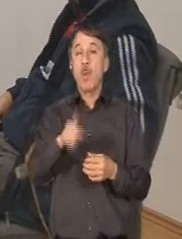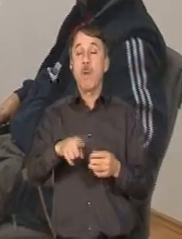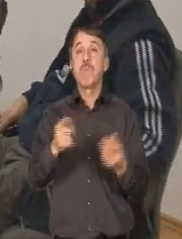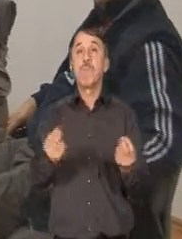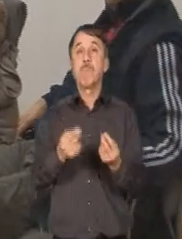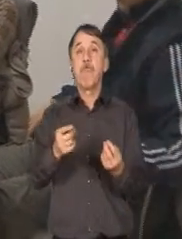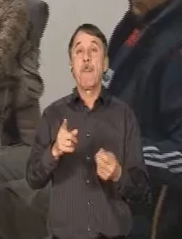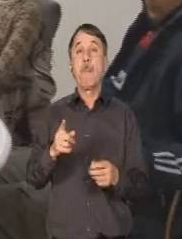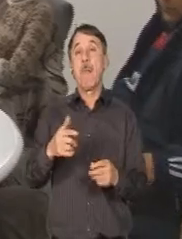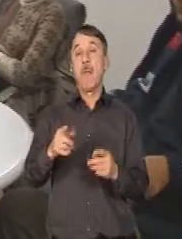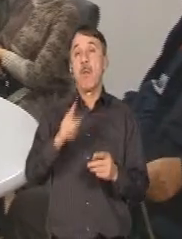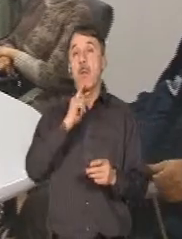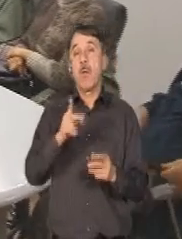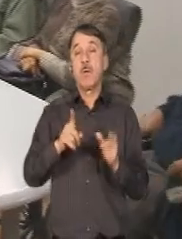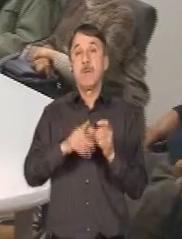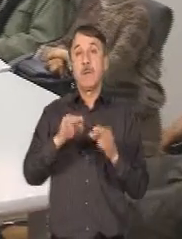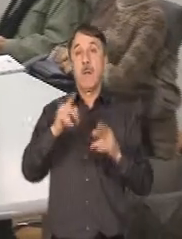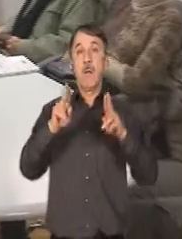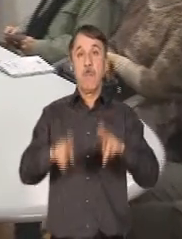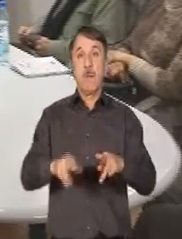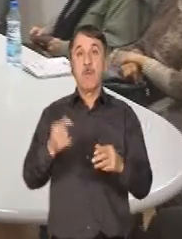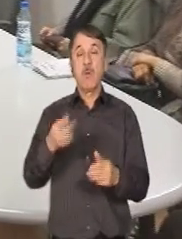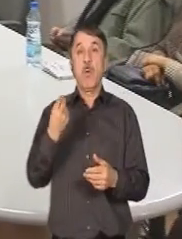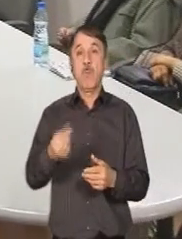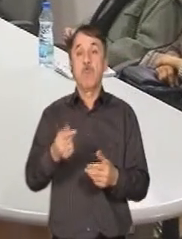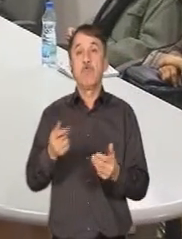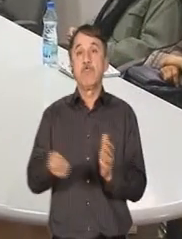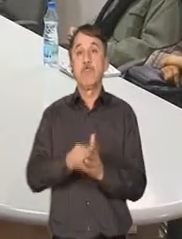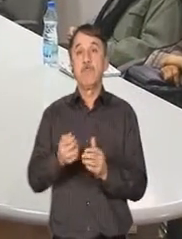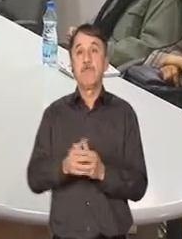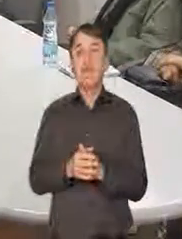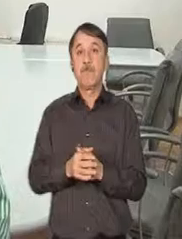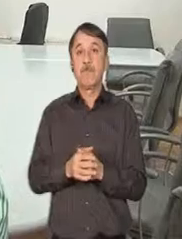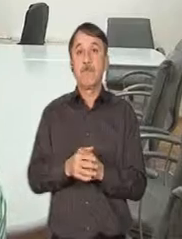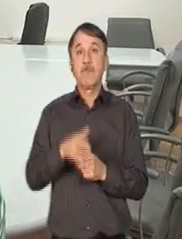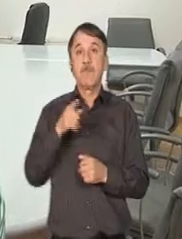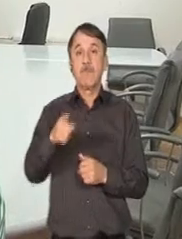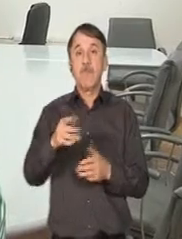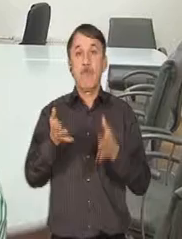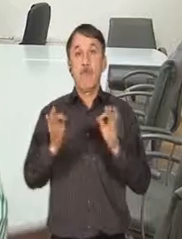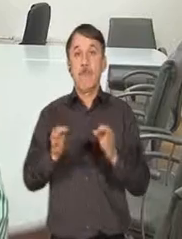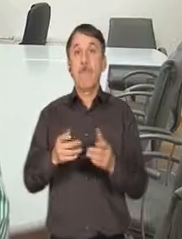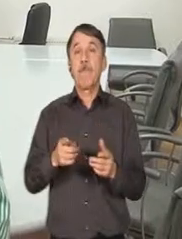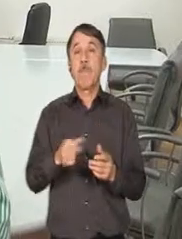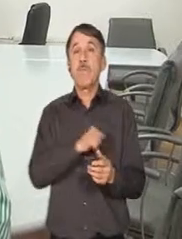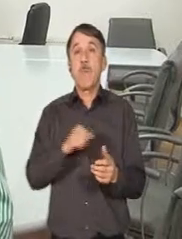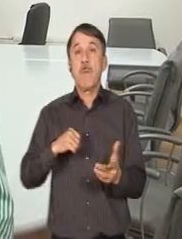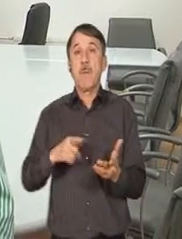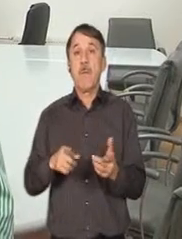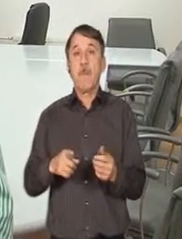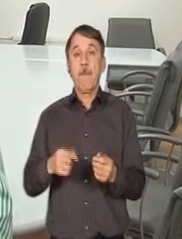nikakve poslove zimi ili je ključ u već staroj, ali ne i dobroj, besparici. Ali vidjeli ste da su praktično samo